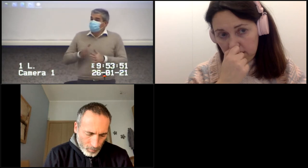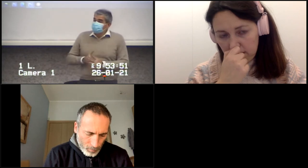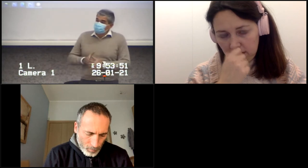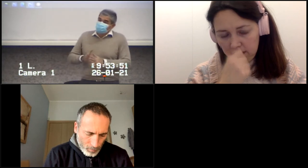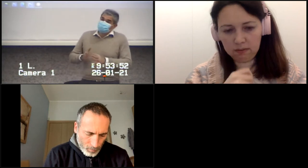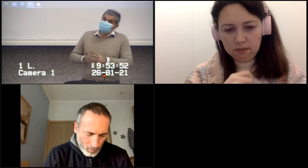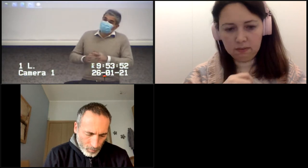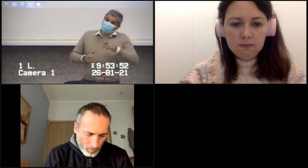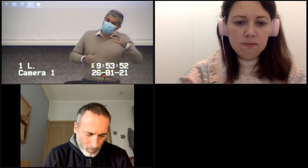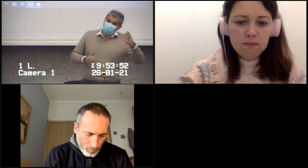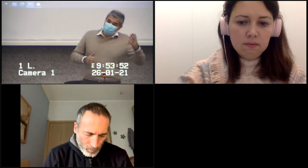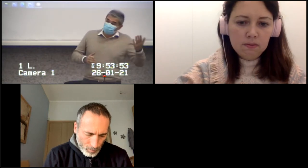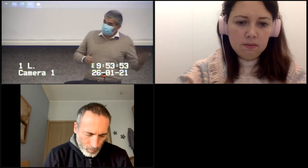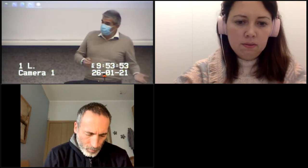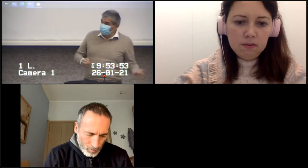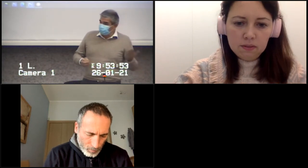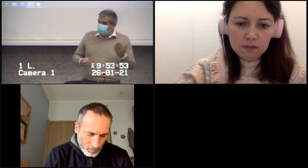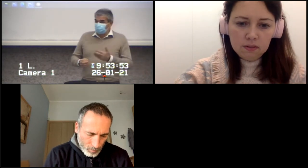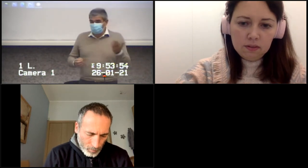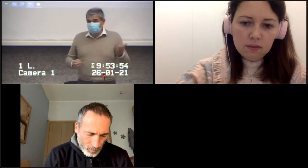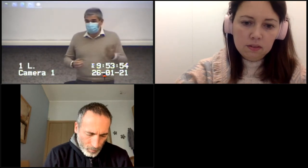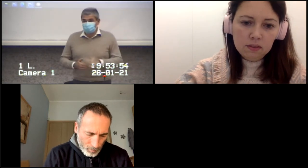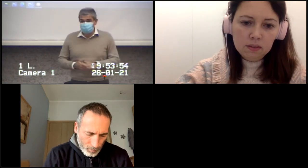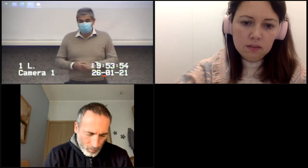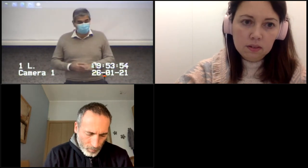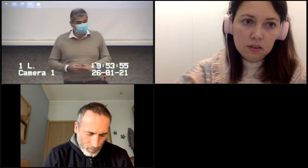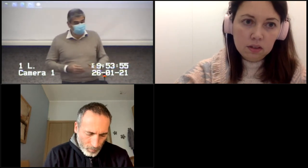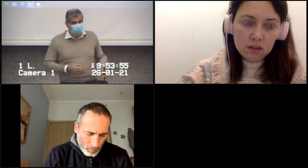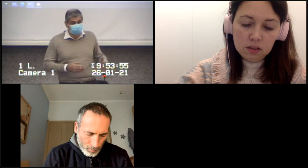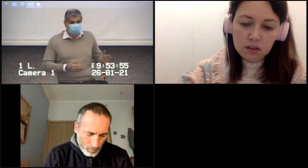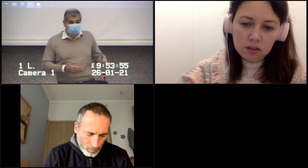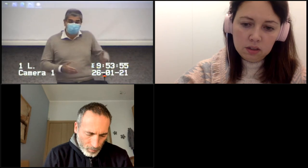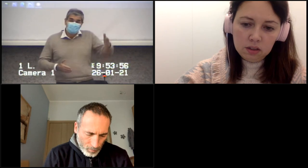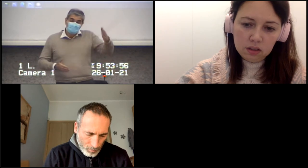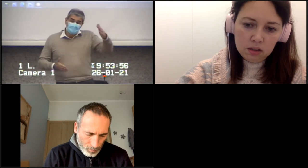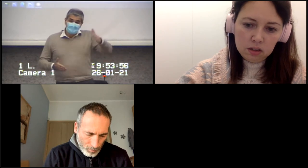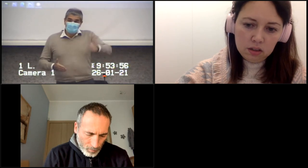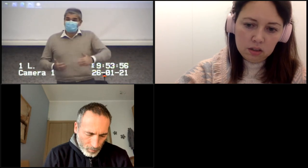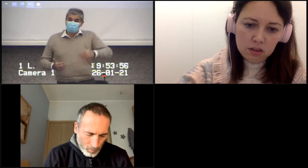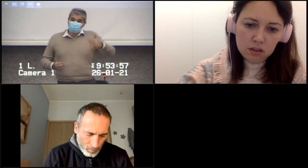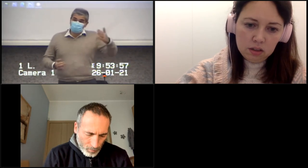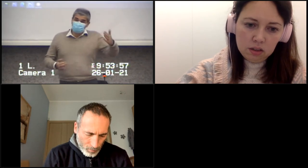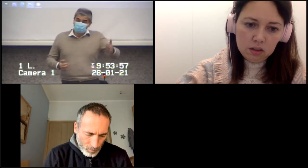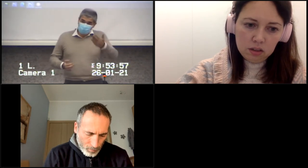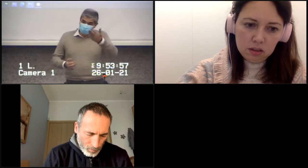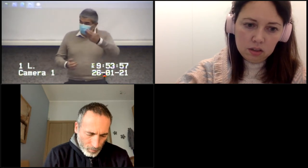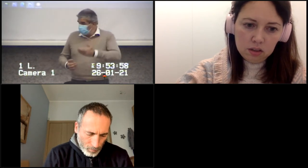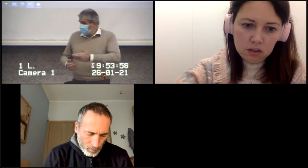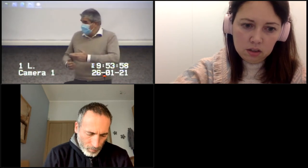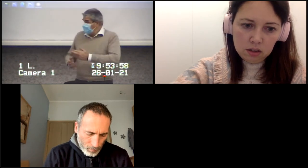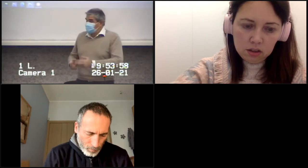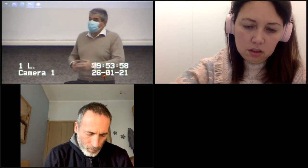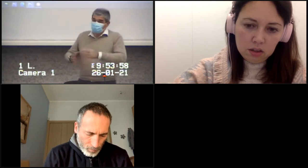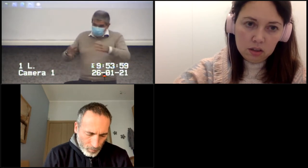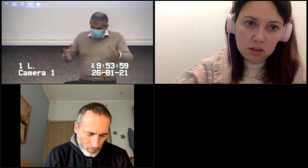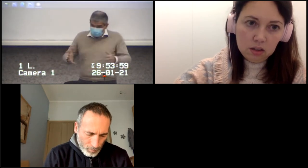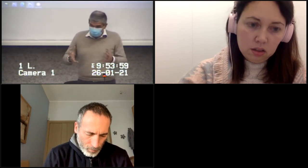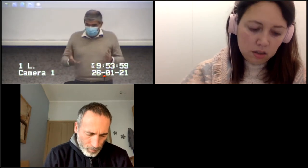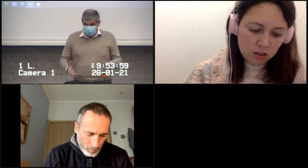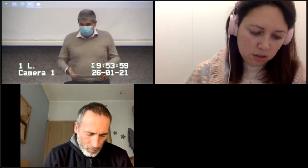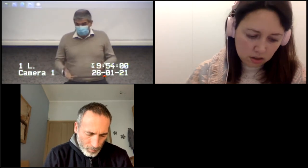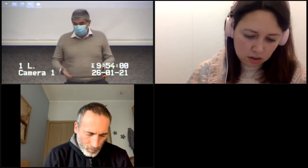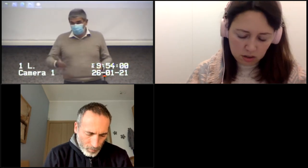come amministrazione abbiamo già fatto precedentemente a questa richiesta del nuovo soggetto attuatore, abbiamo fatto già un intervento di